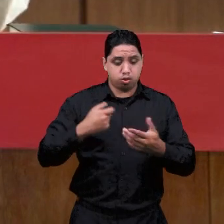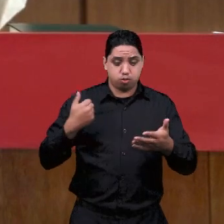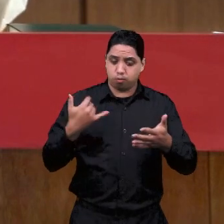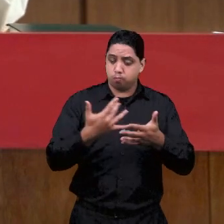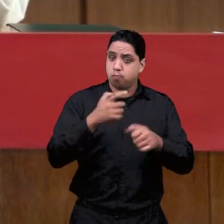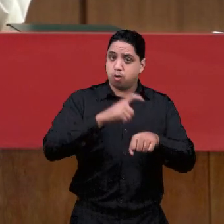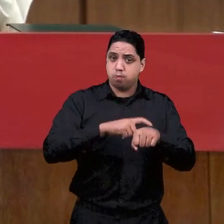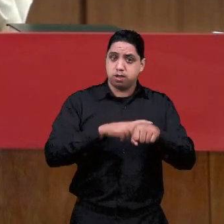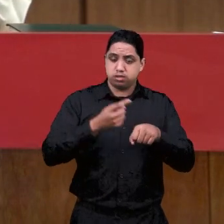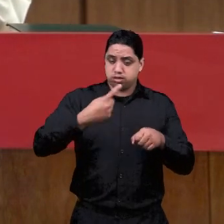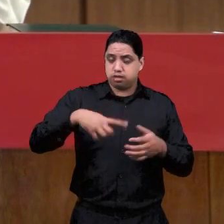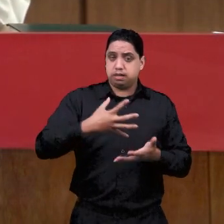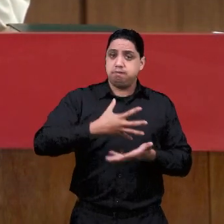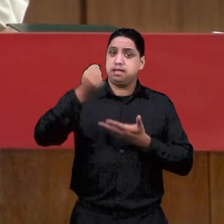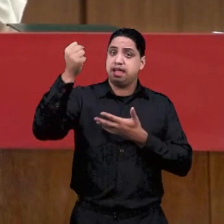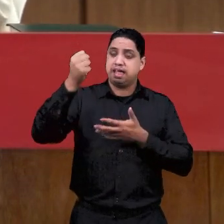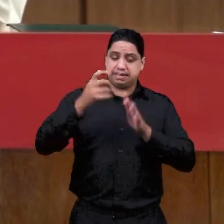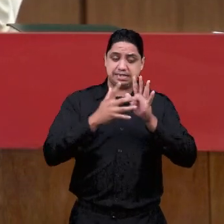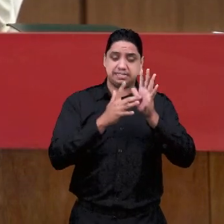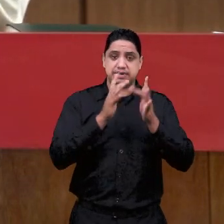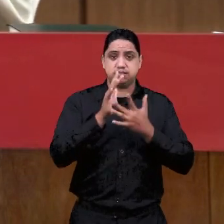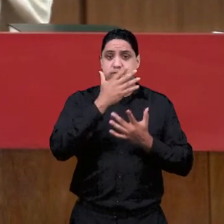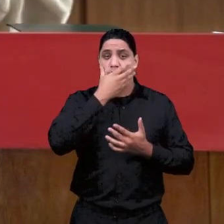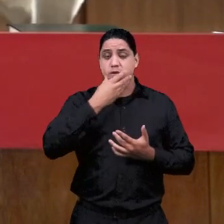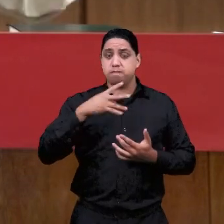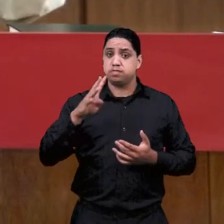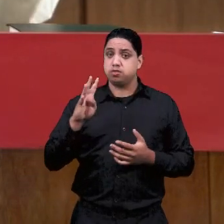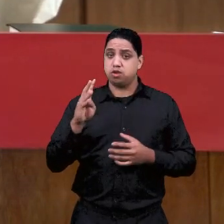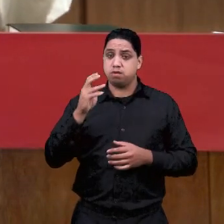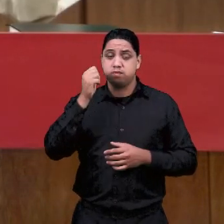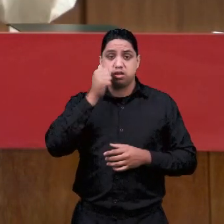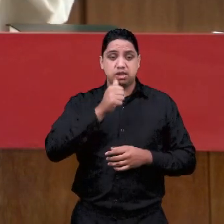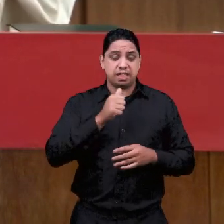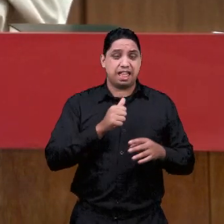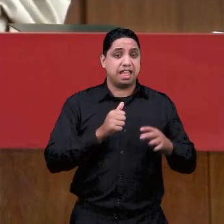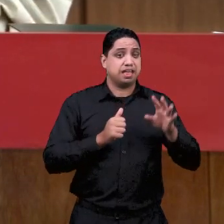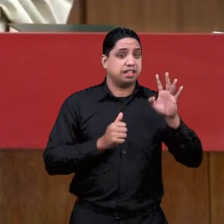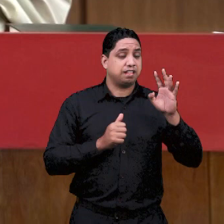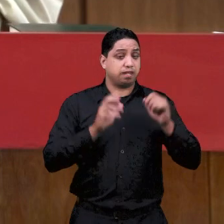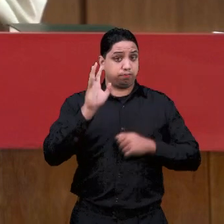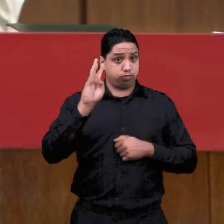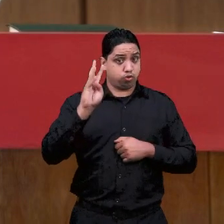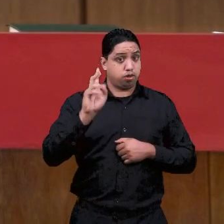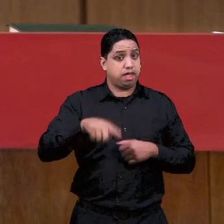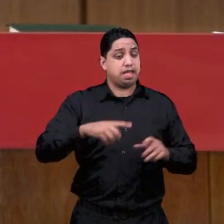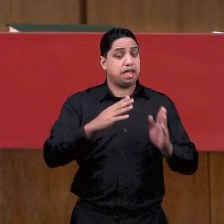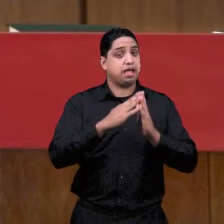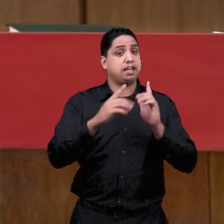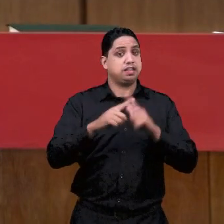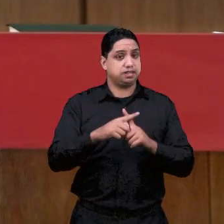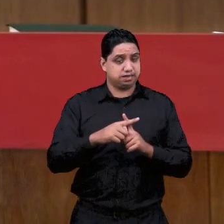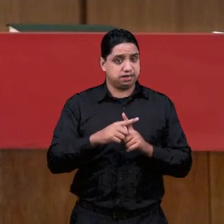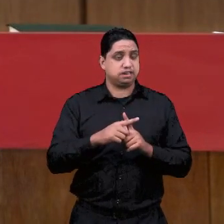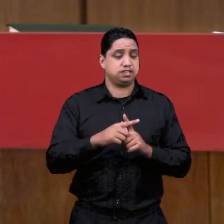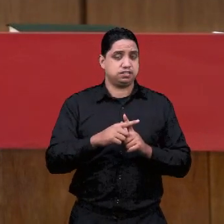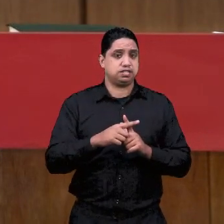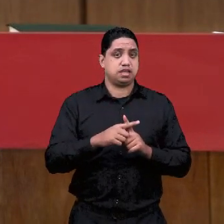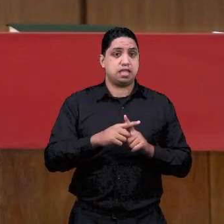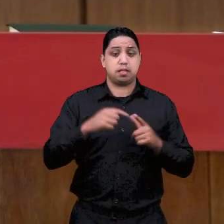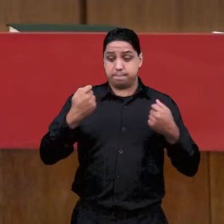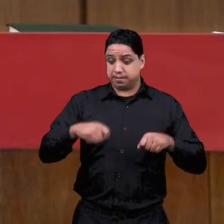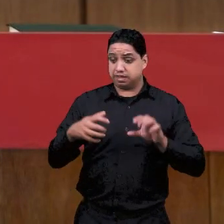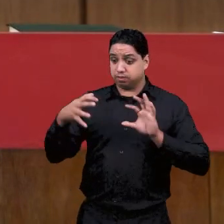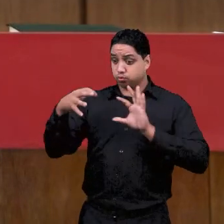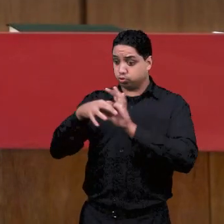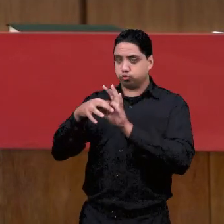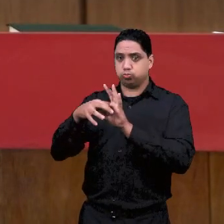Maintenant, il doit avoir une connexion bien déterminée entre la fiancée et l'époux. Parce